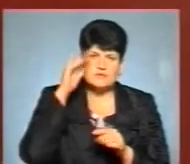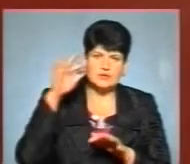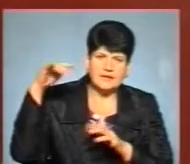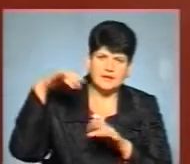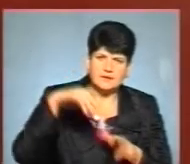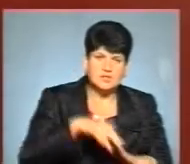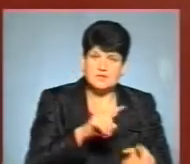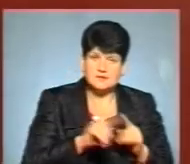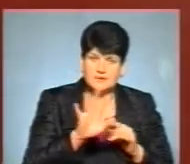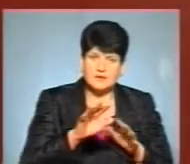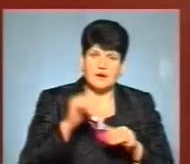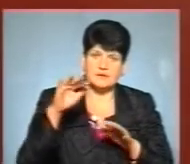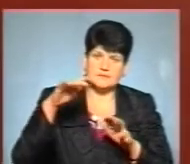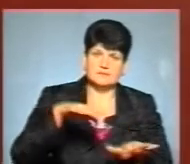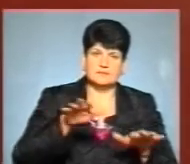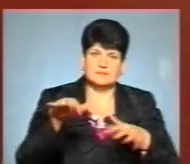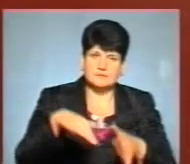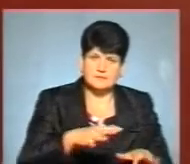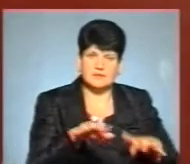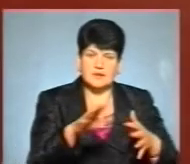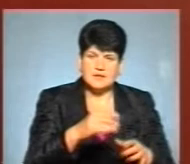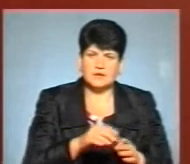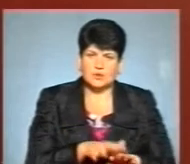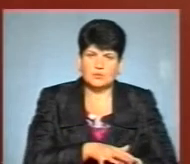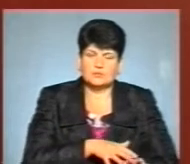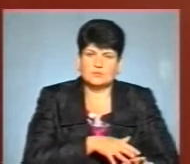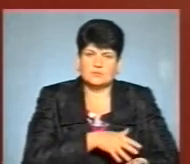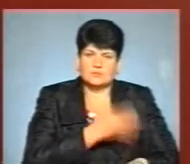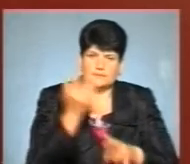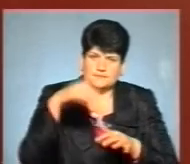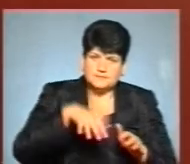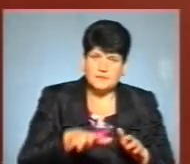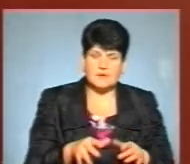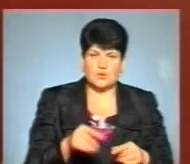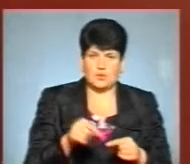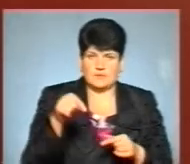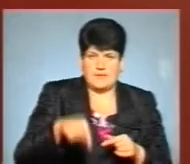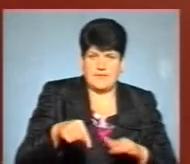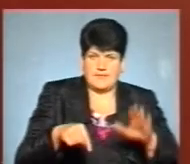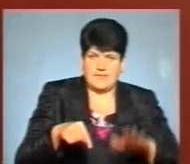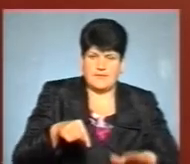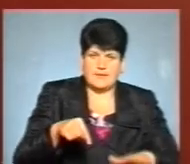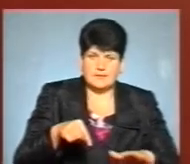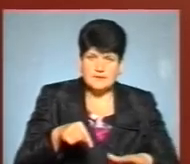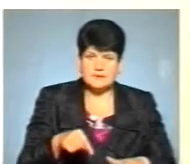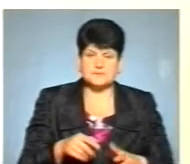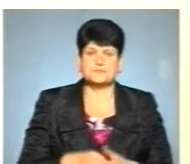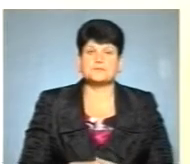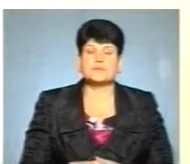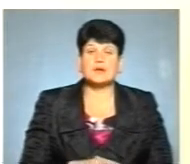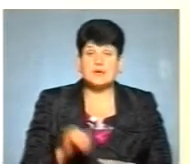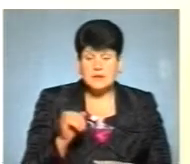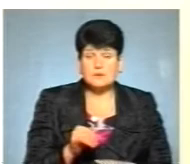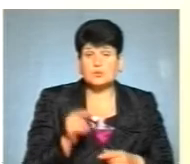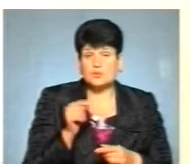відбуваються сельові стоки, тобто і швидкість добігання тої води до місця прийому, вона збільшується. І